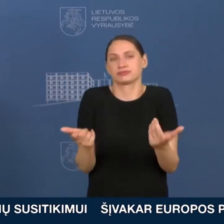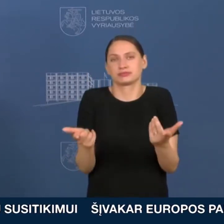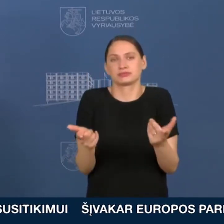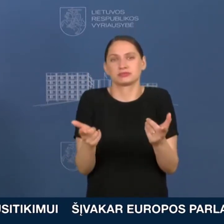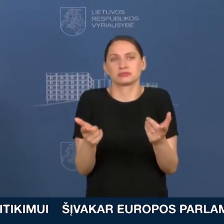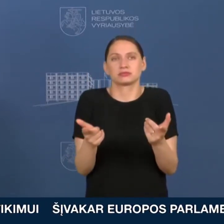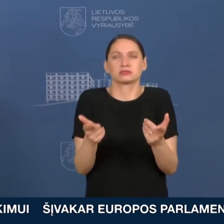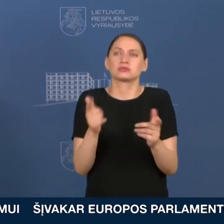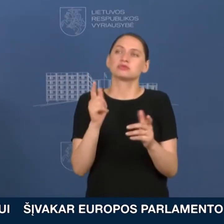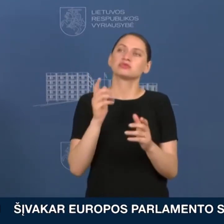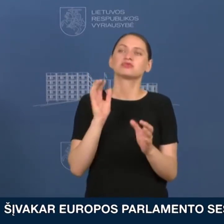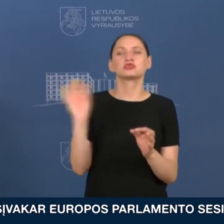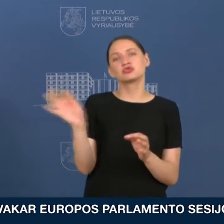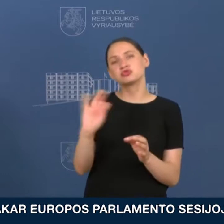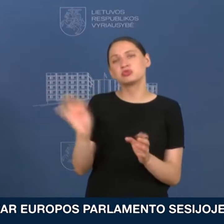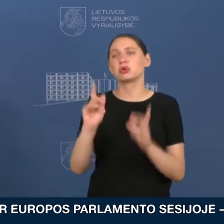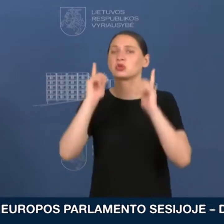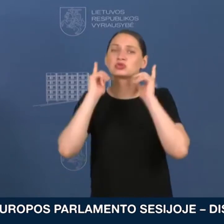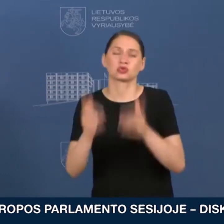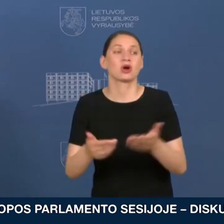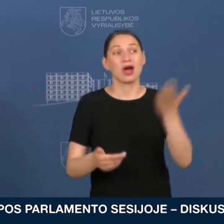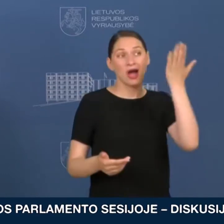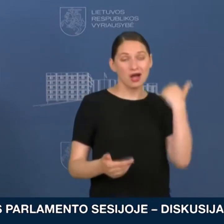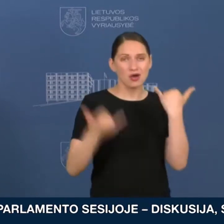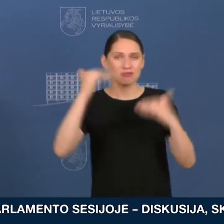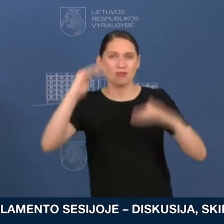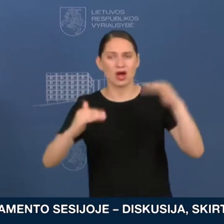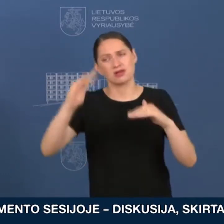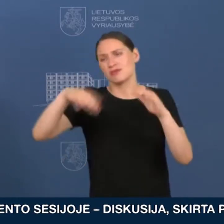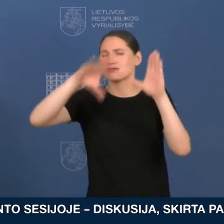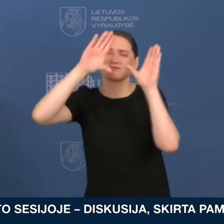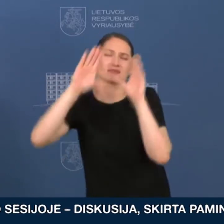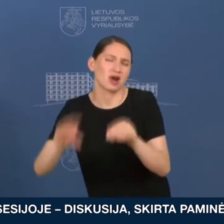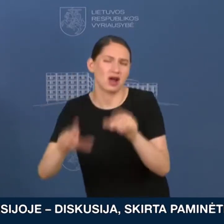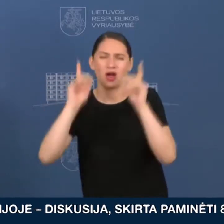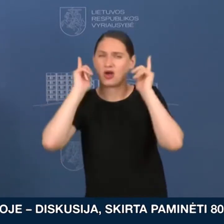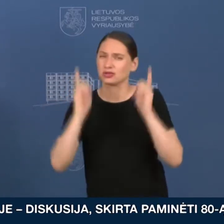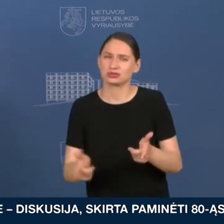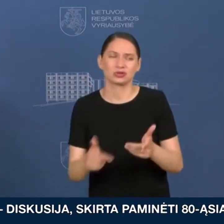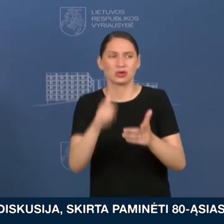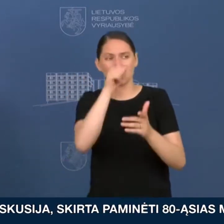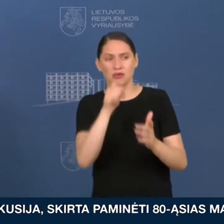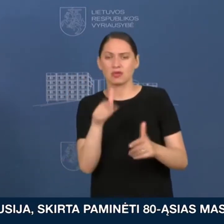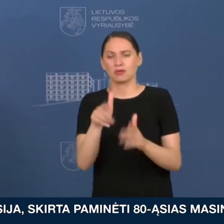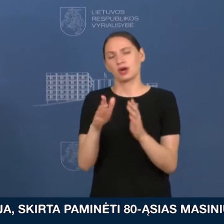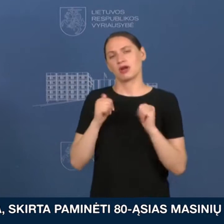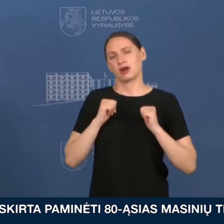nesakysiu, kad tenkinantį lygį, bet gerokai žemesnį lygį, negu bet kada buvo per pastarą į pusmetį.